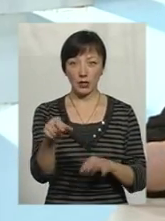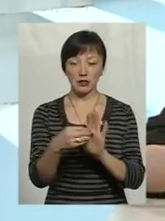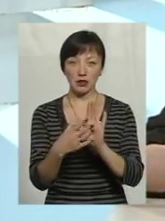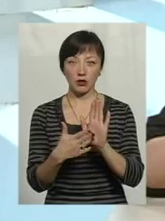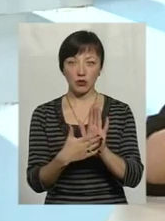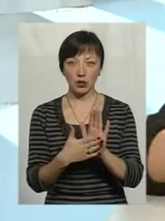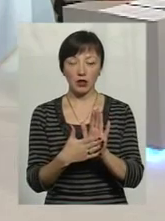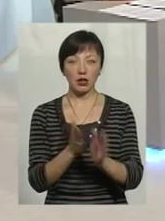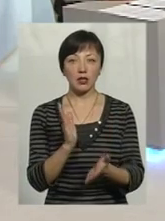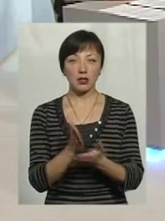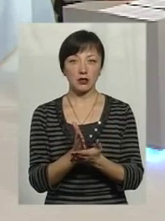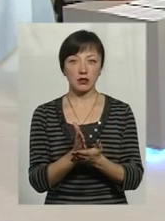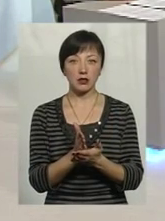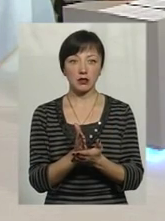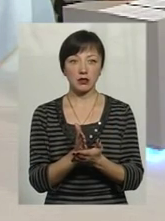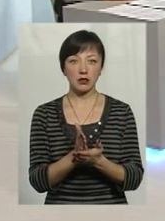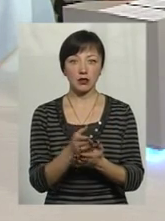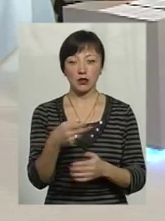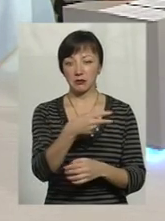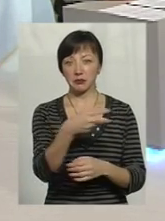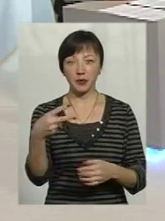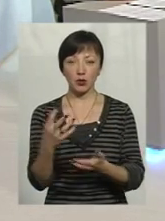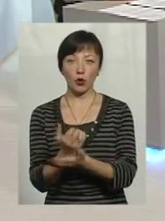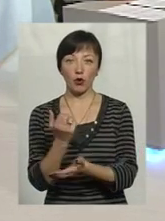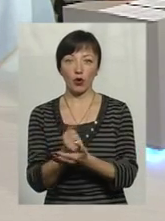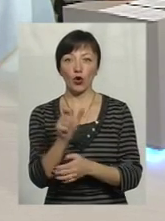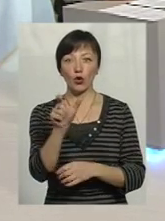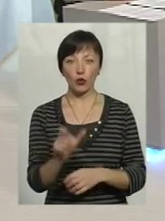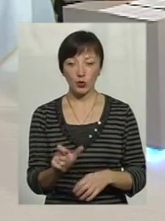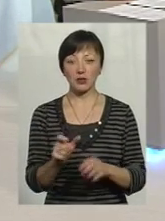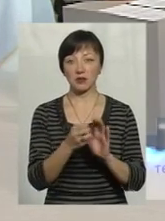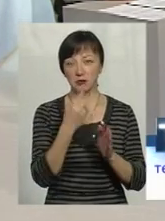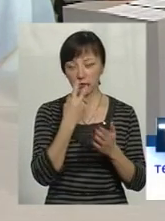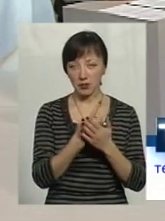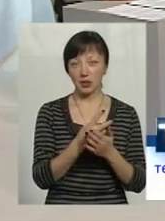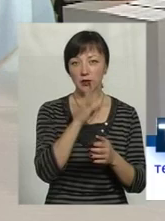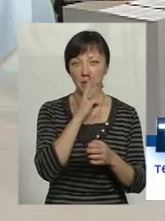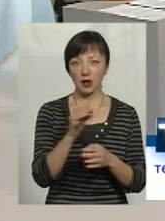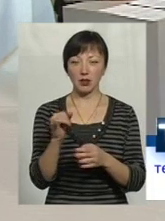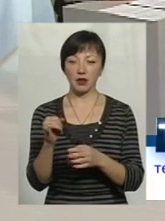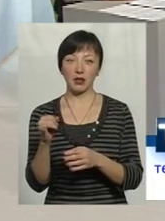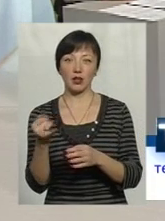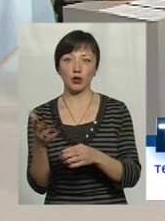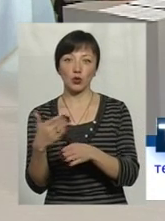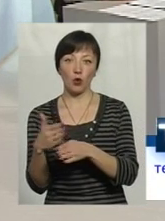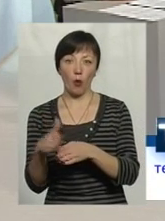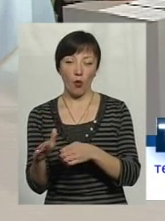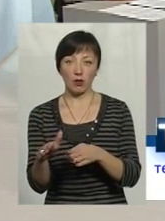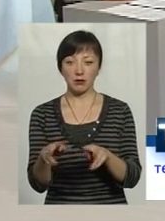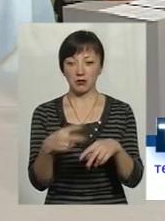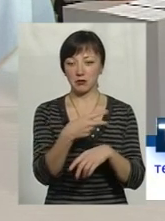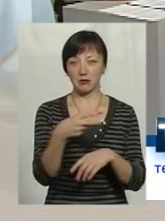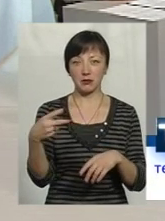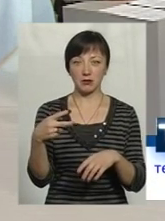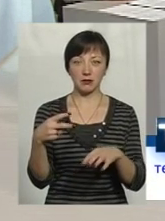задекларовані, вони складають майже суму доходів. Тобто люди зазначили ці видатки, і це на нуль. Тобто сім'я, ну, виходить,